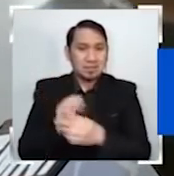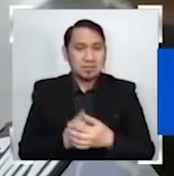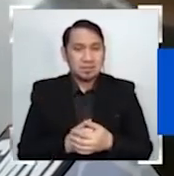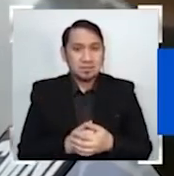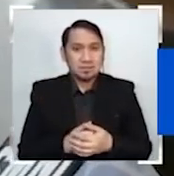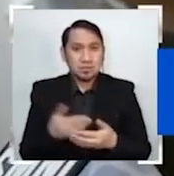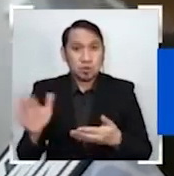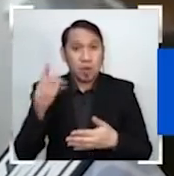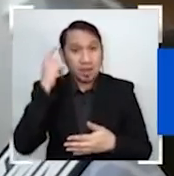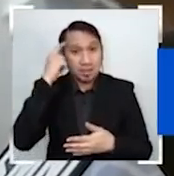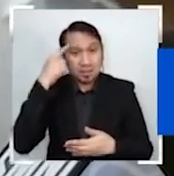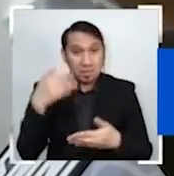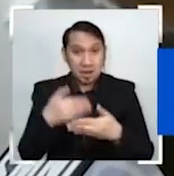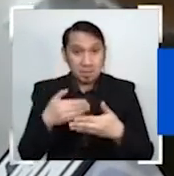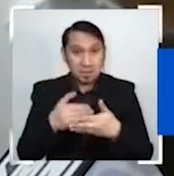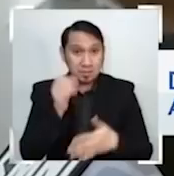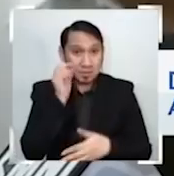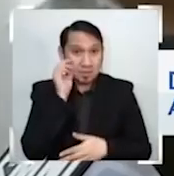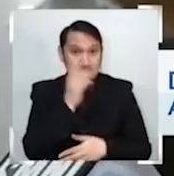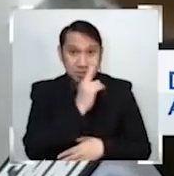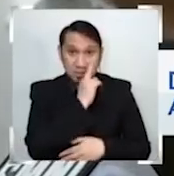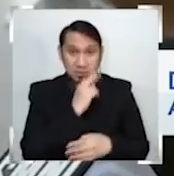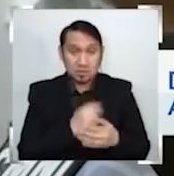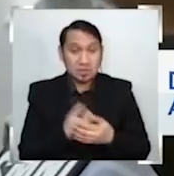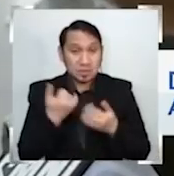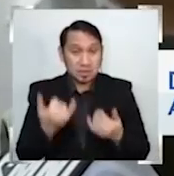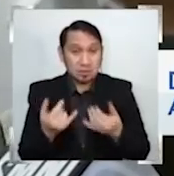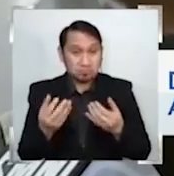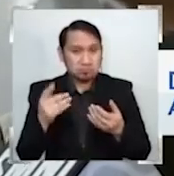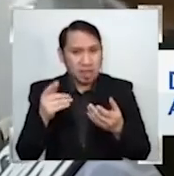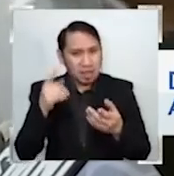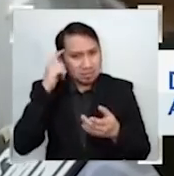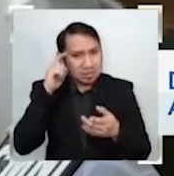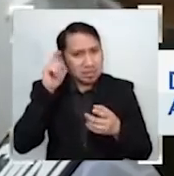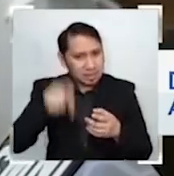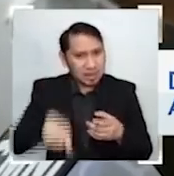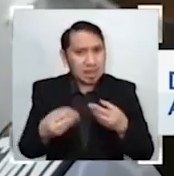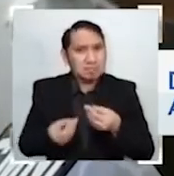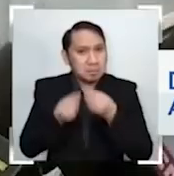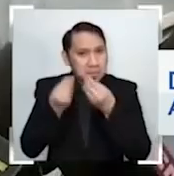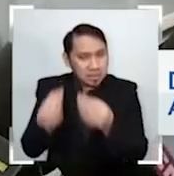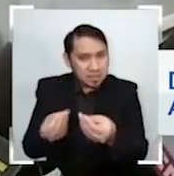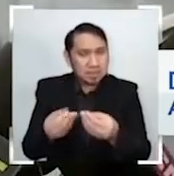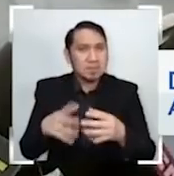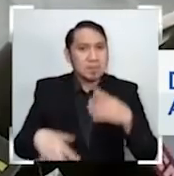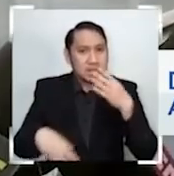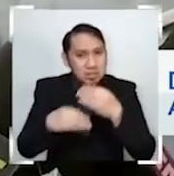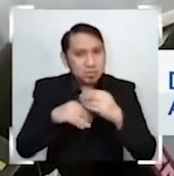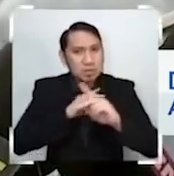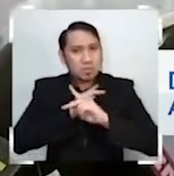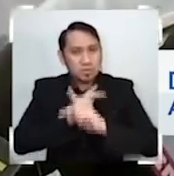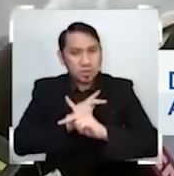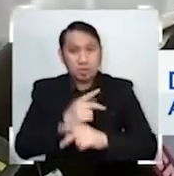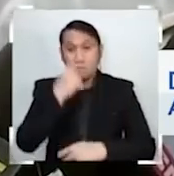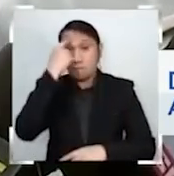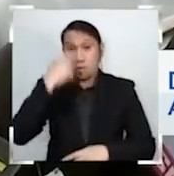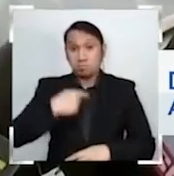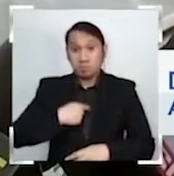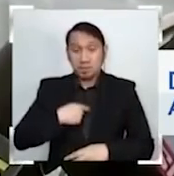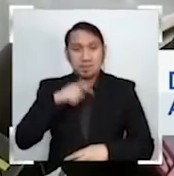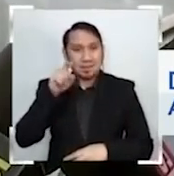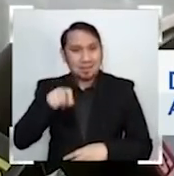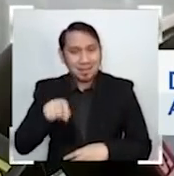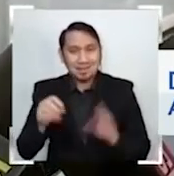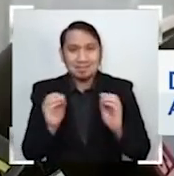citizen, dapat ay mabigyan siya ng karagdagang proteksyon. Para sa akin, dapat siguro mas